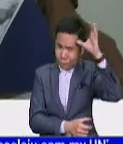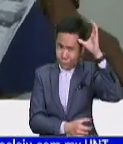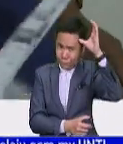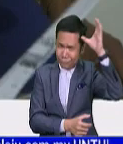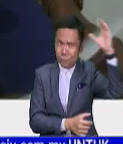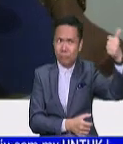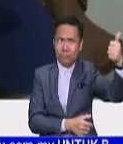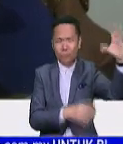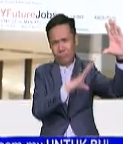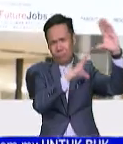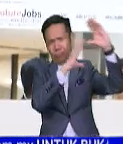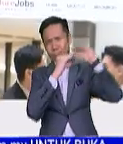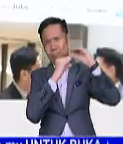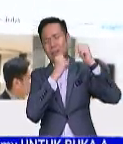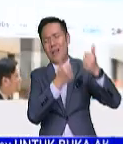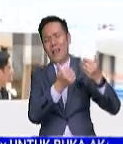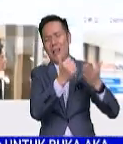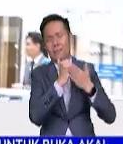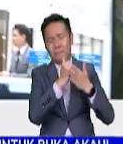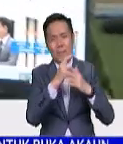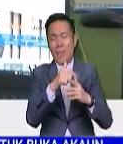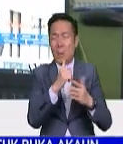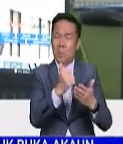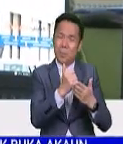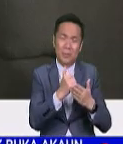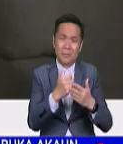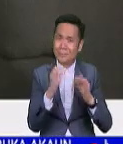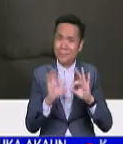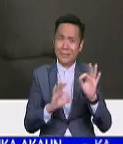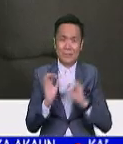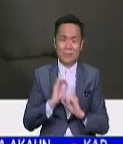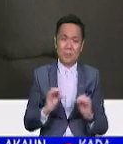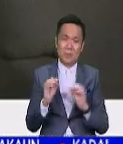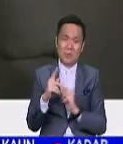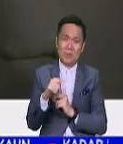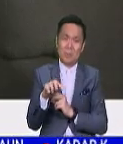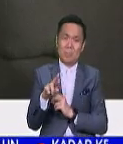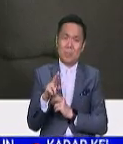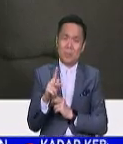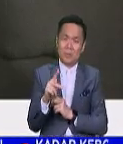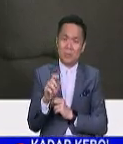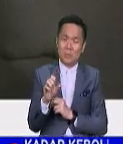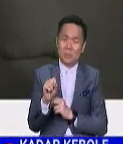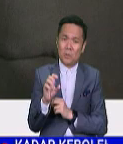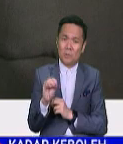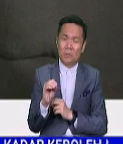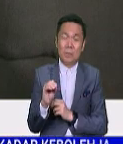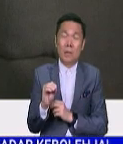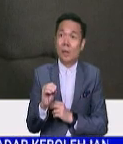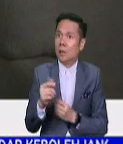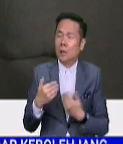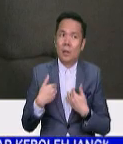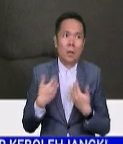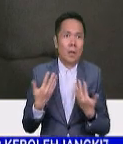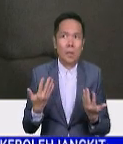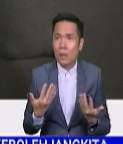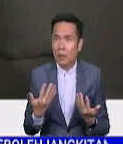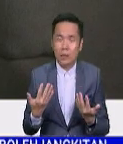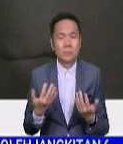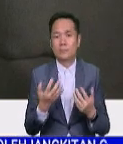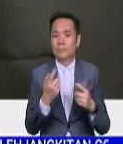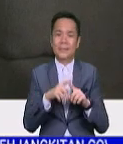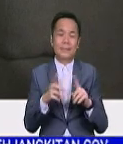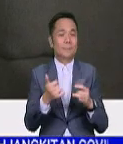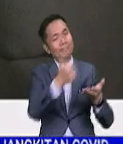saya tapi yang paling penting itu bantuan loh kalau bukan berkesesuaian lebih mungkinlah Baguslah nih fergusonii